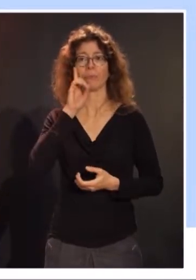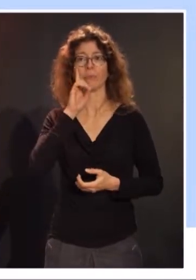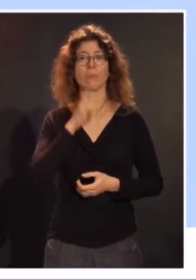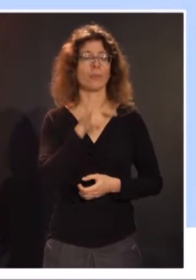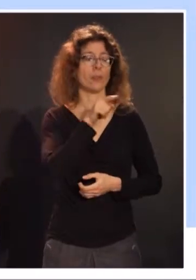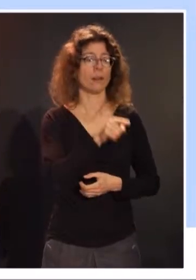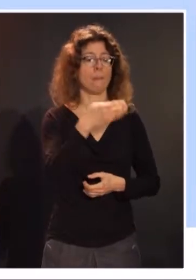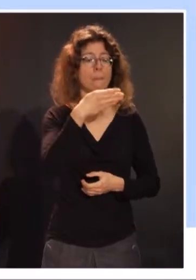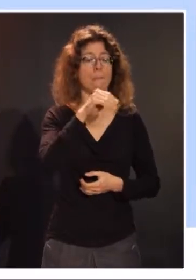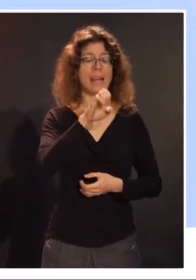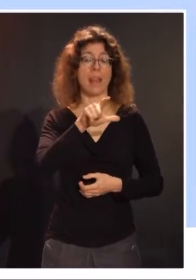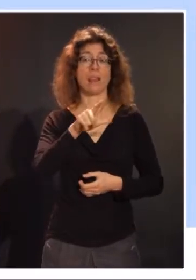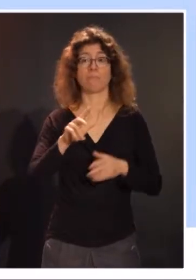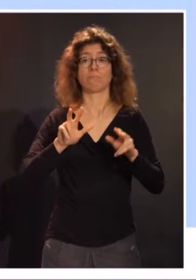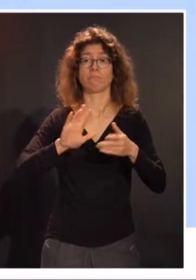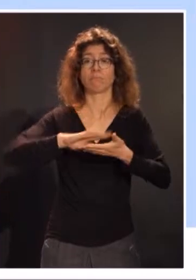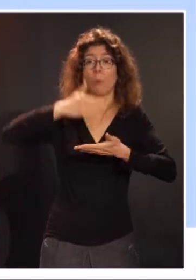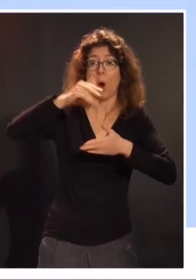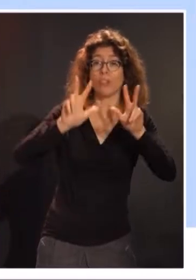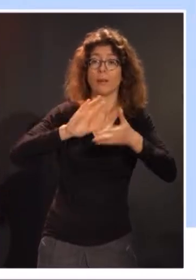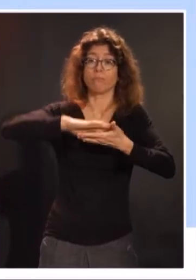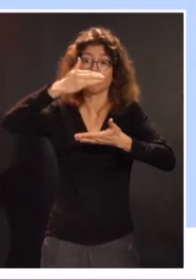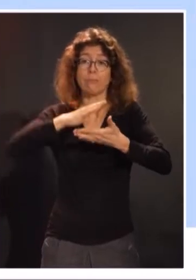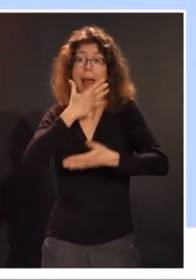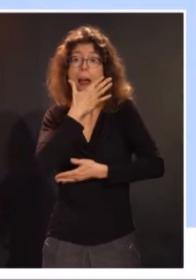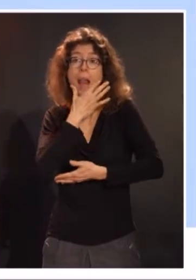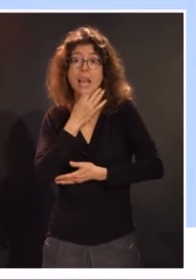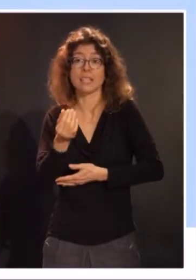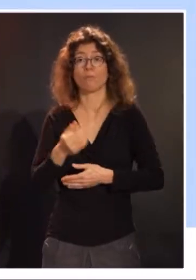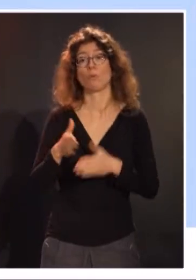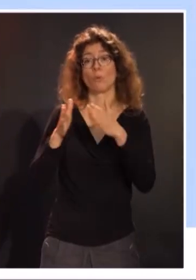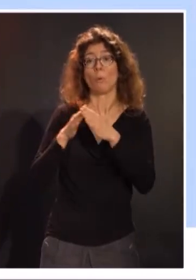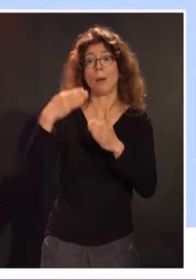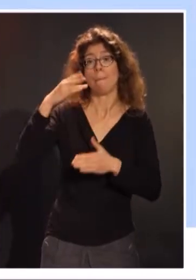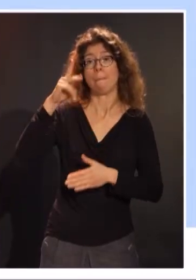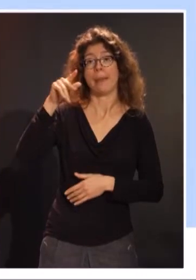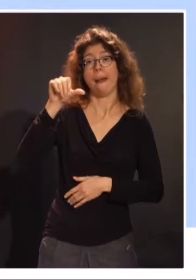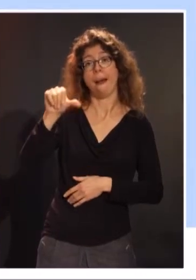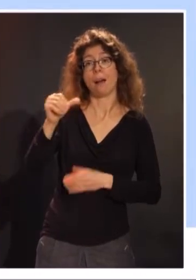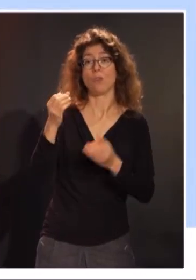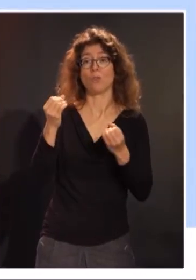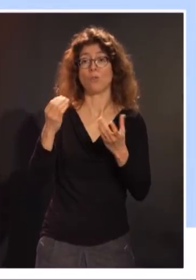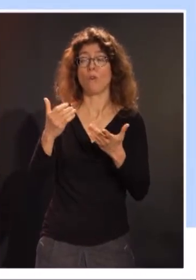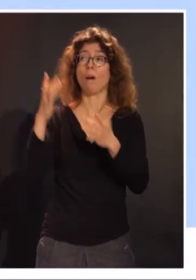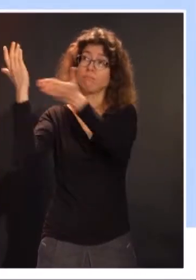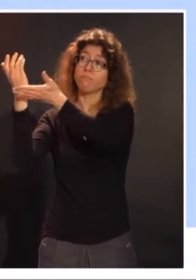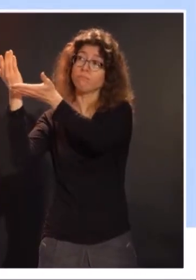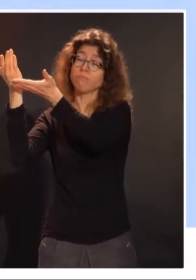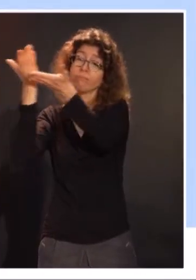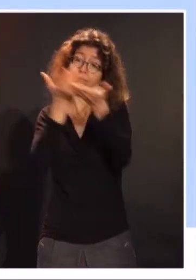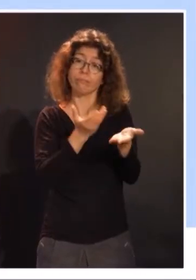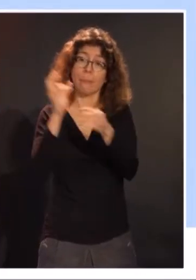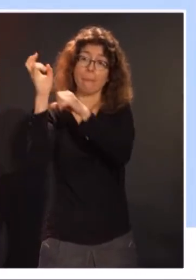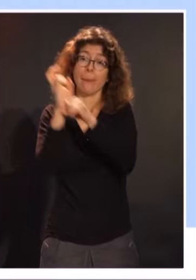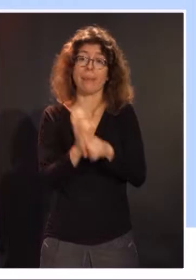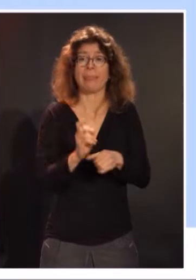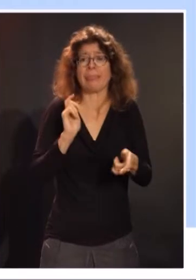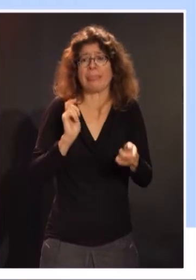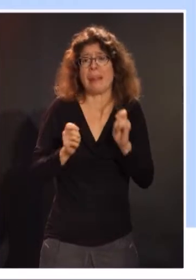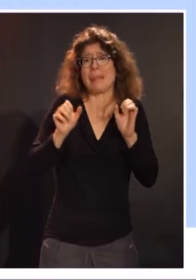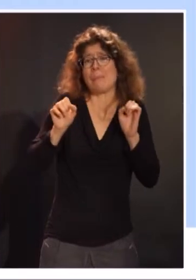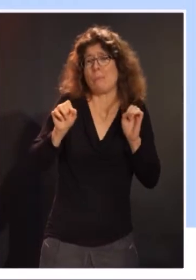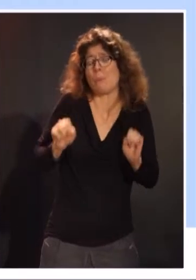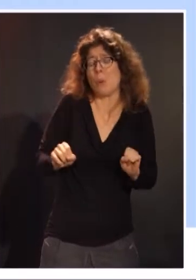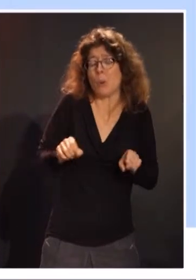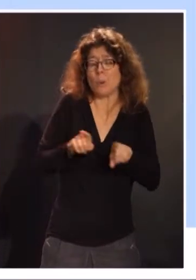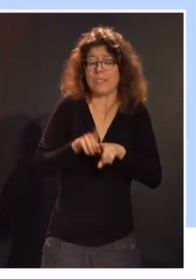Maëlle est globalement à l'aise avec l'outil. Donc on fait une demande de MPA, c'est globalement plutôt des ordinateurs qui sont fournis. Alors on peut obtenir des tablettes, ça dépend des